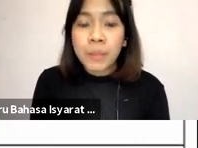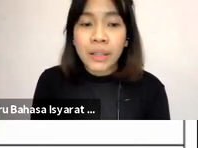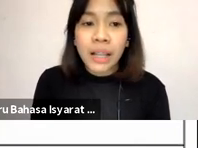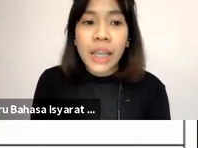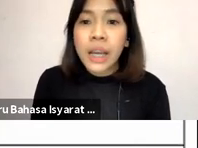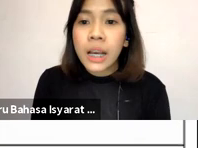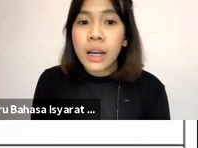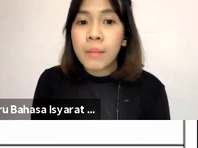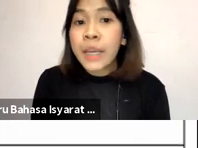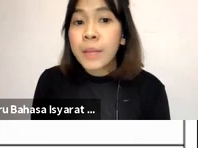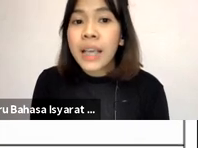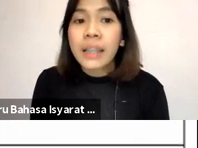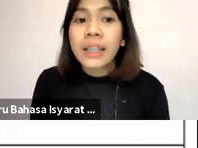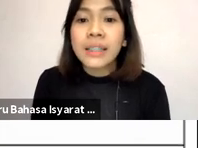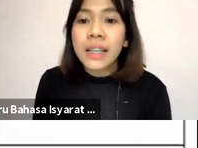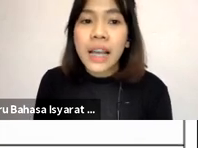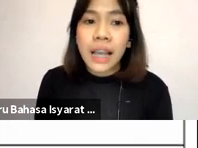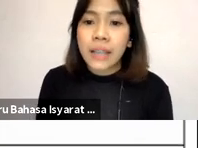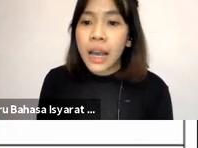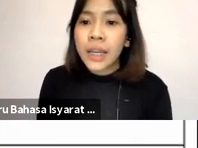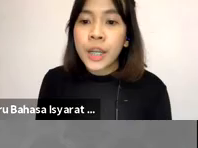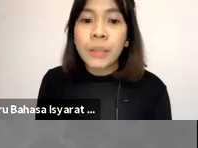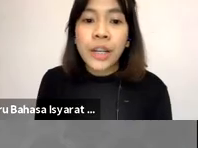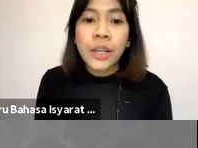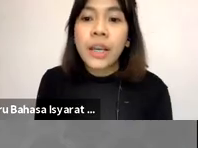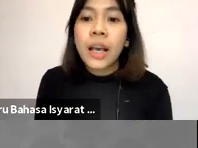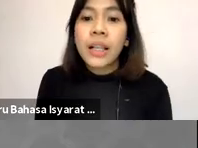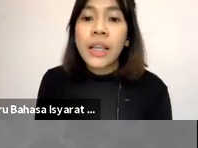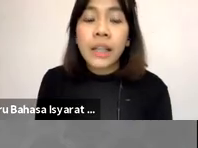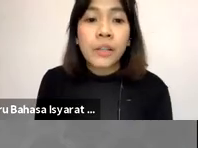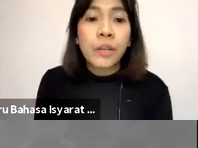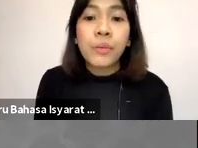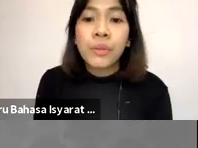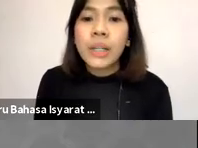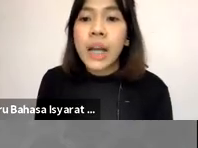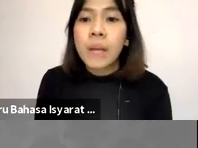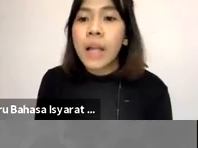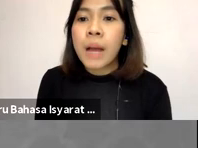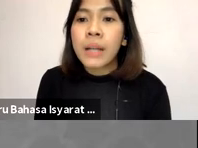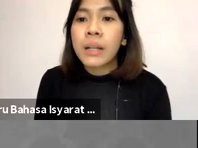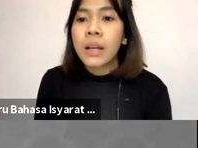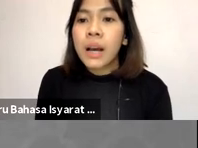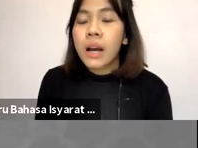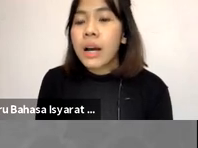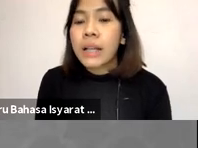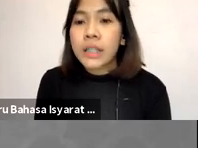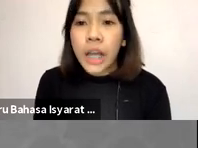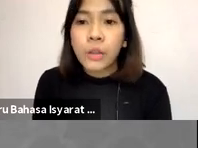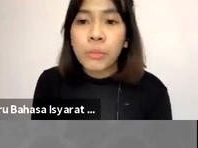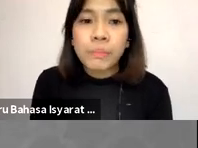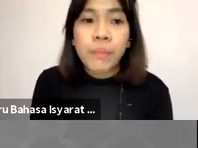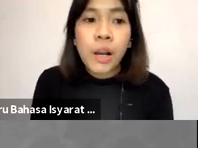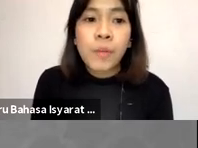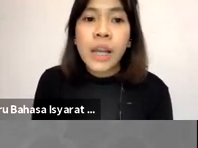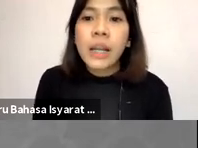Ibu serta peserta lainnya ingin melihat isi dari skkni bisa dilihat atau diunduh di dalam laman yang